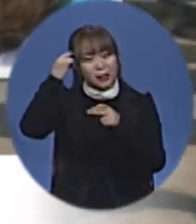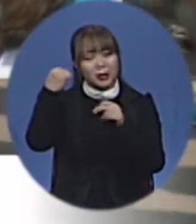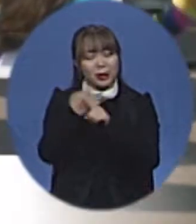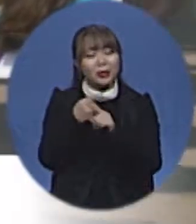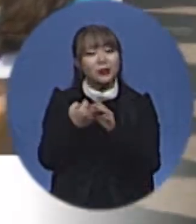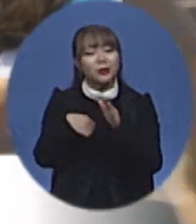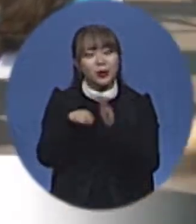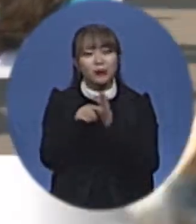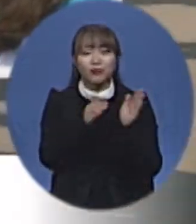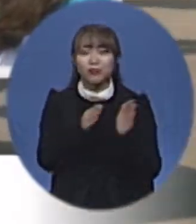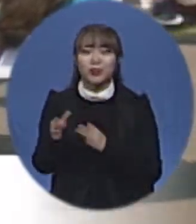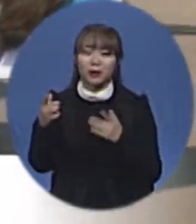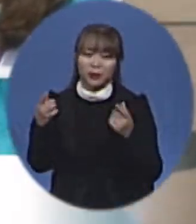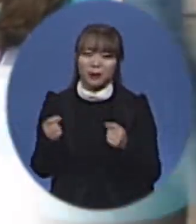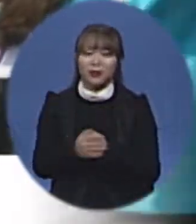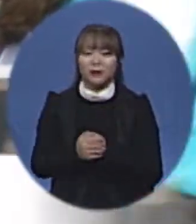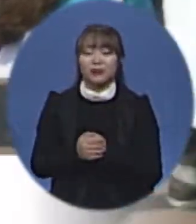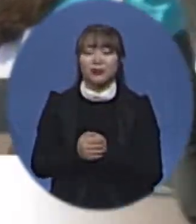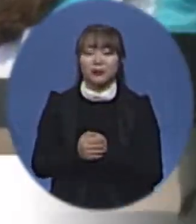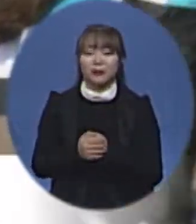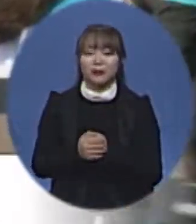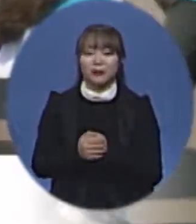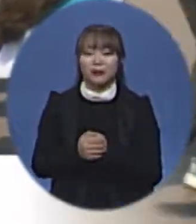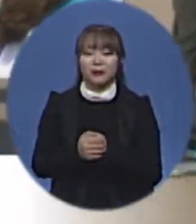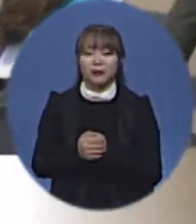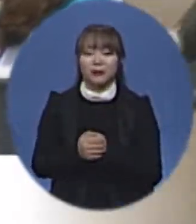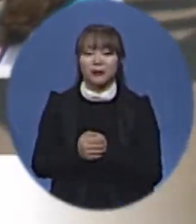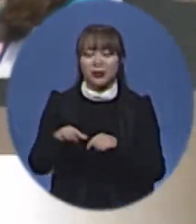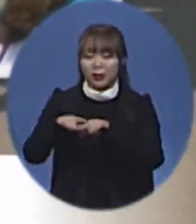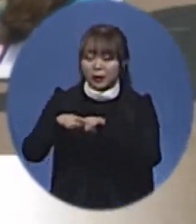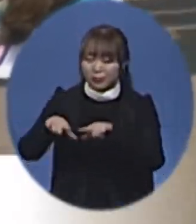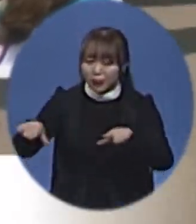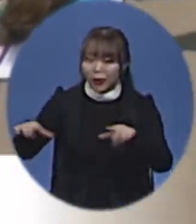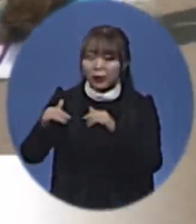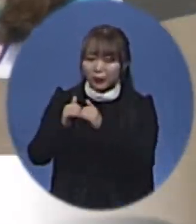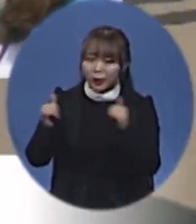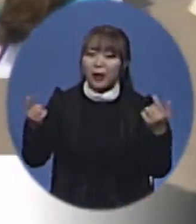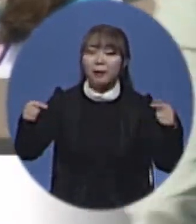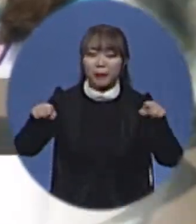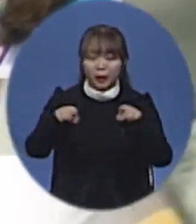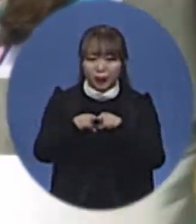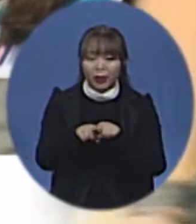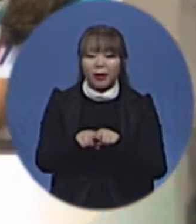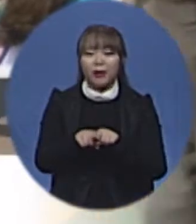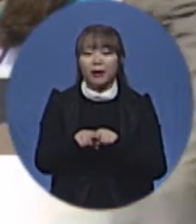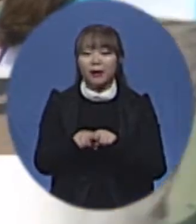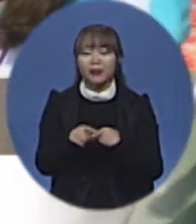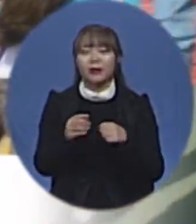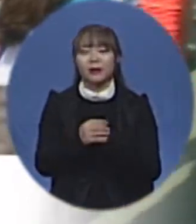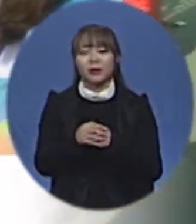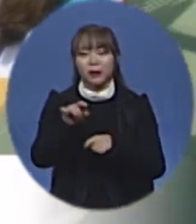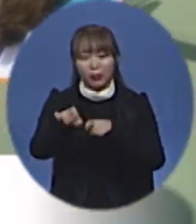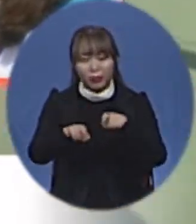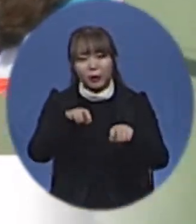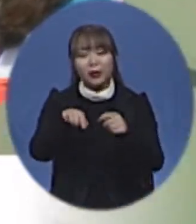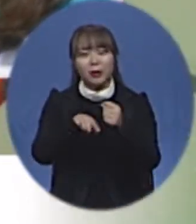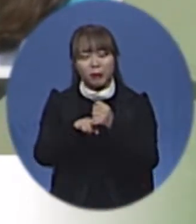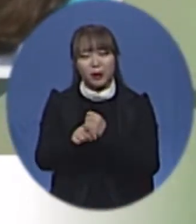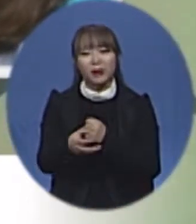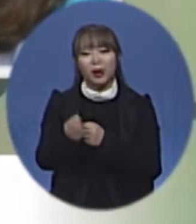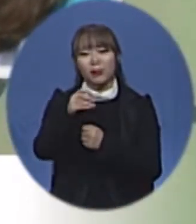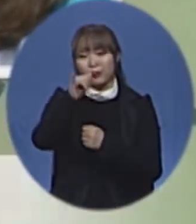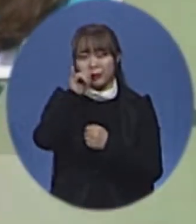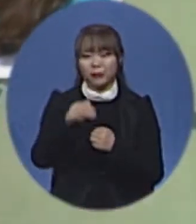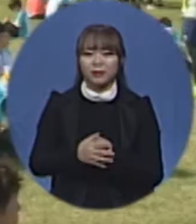또 마련되어 있는 것 같아요. 그래서 다 일반인들이랑 같이 이렇게 걷는 데 의미를